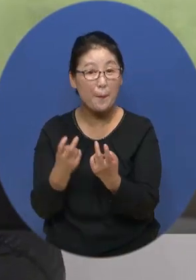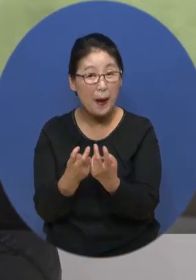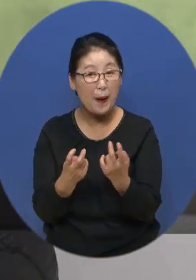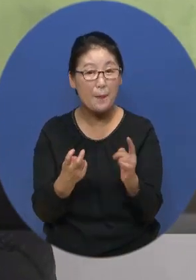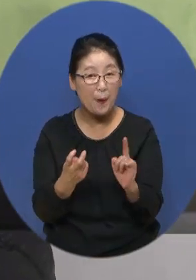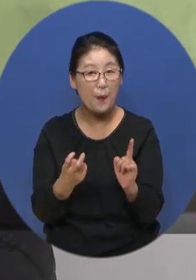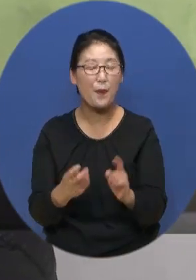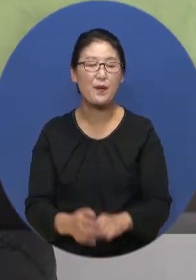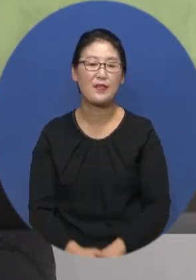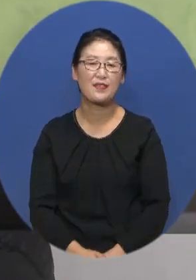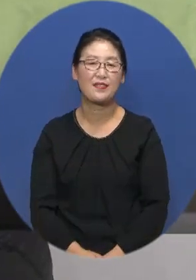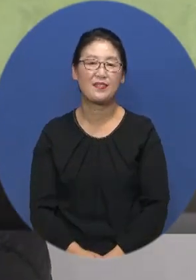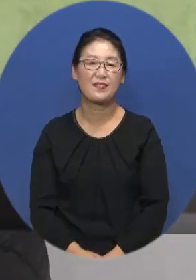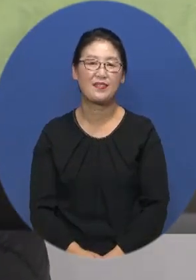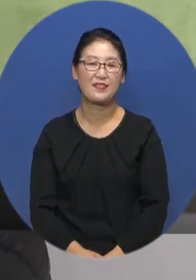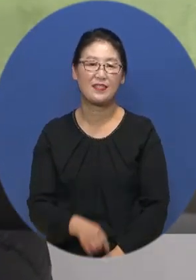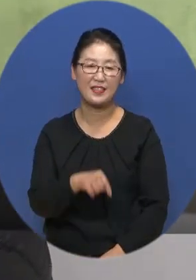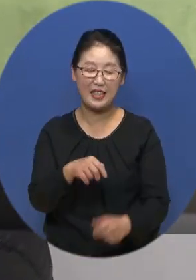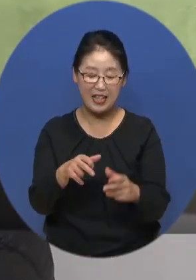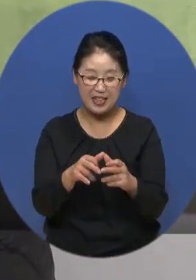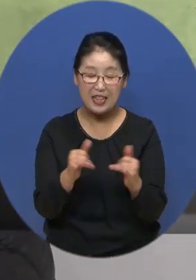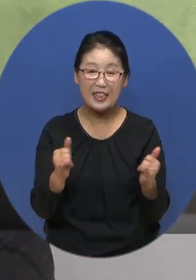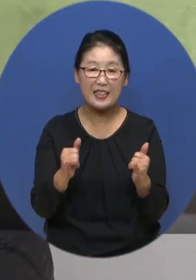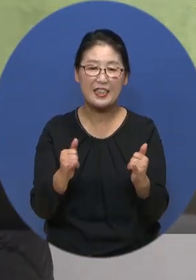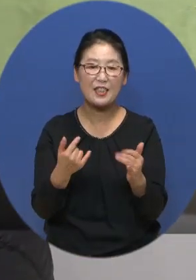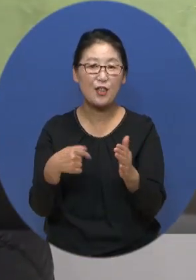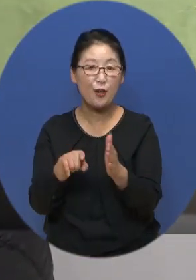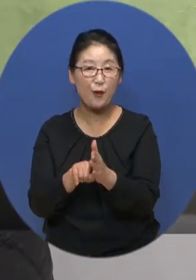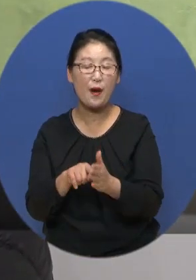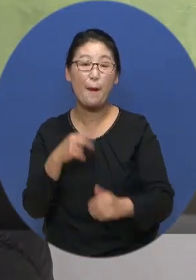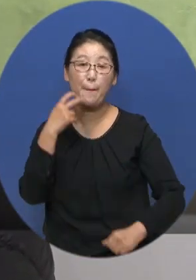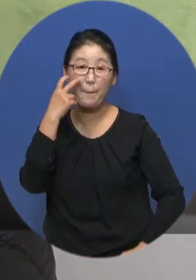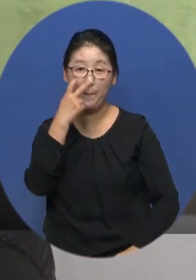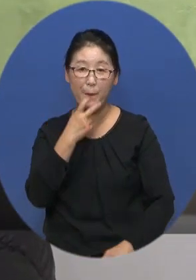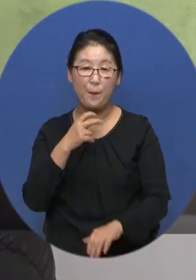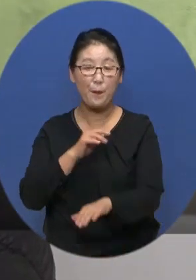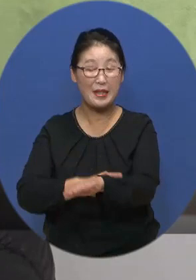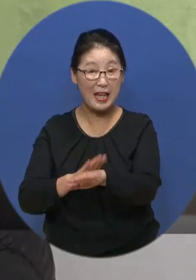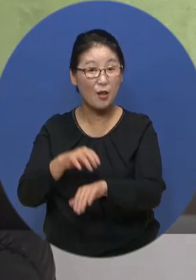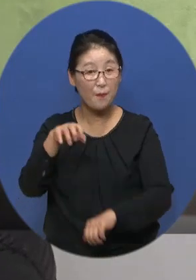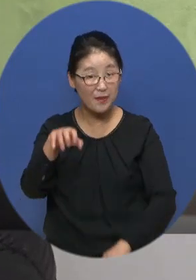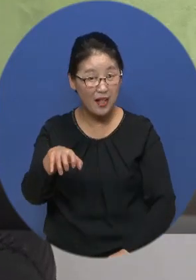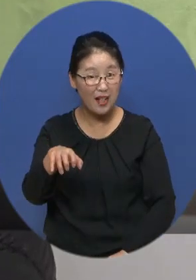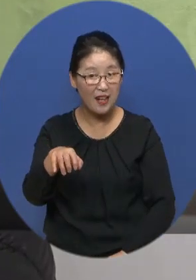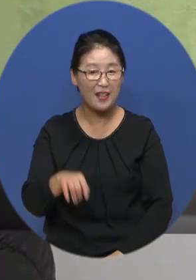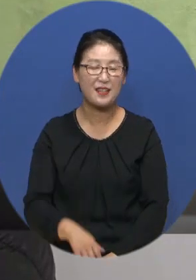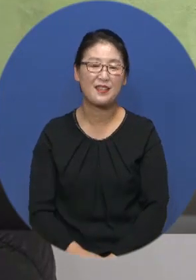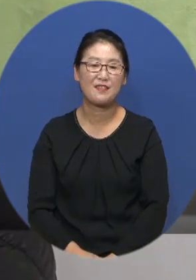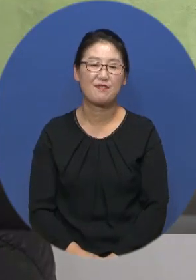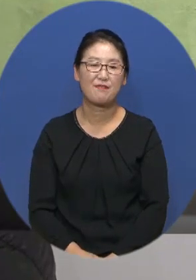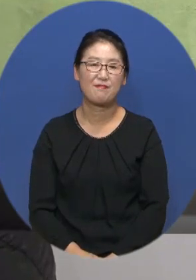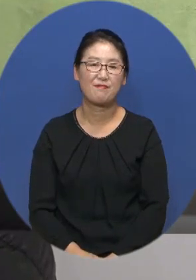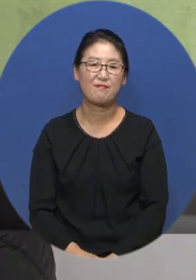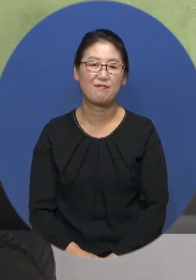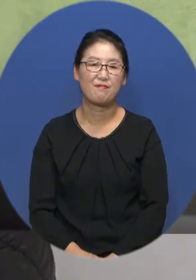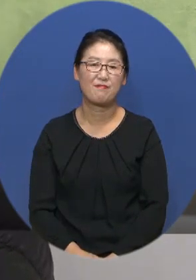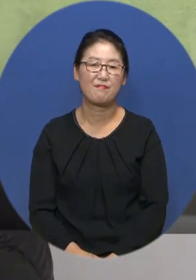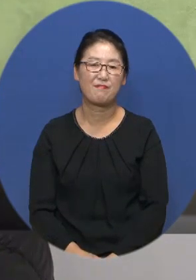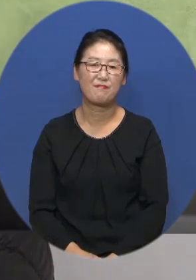유일하게 장애인을 위한 작업장입니다. 그러니까 보통 다른 데는 일반인들이 장애인들을